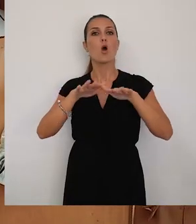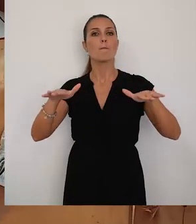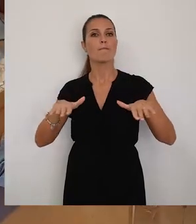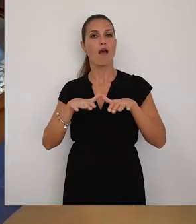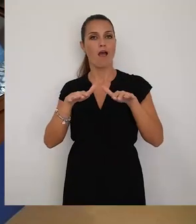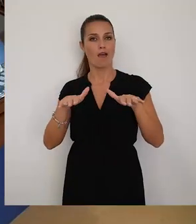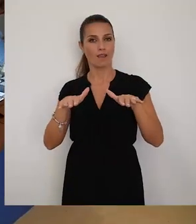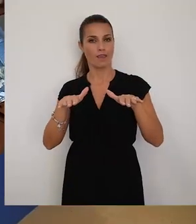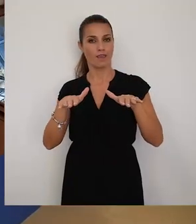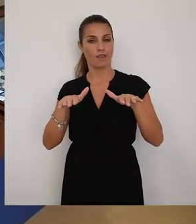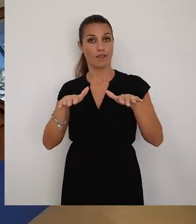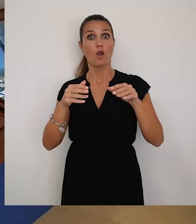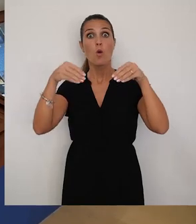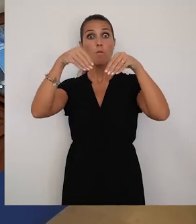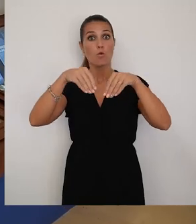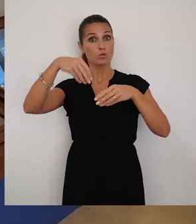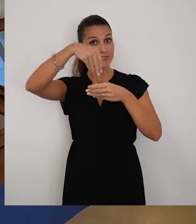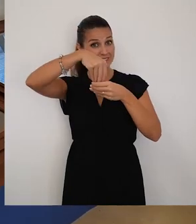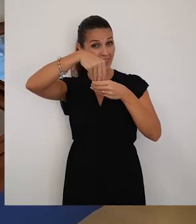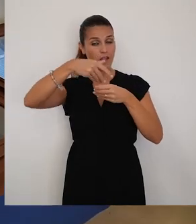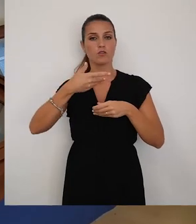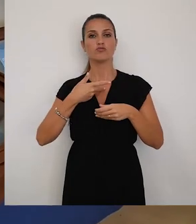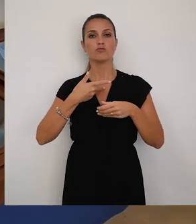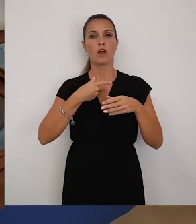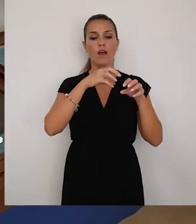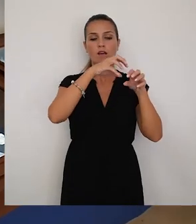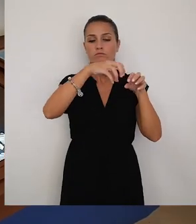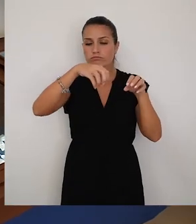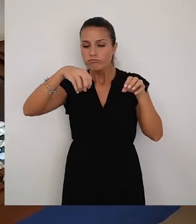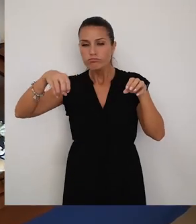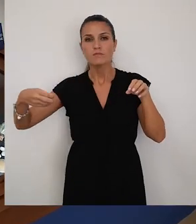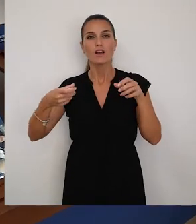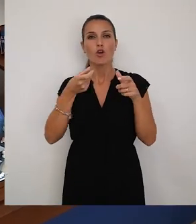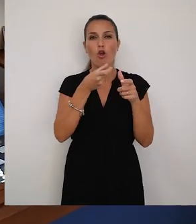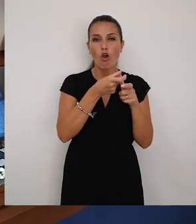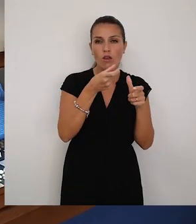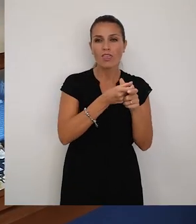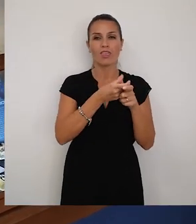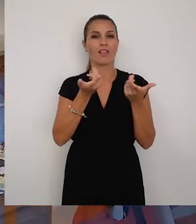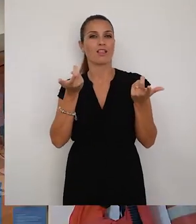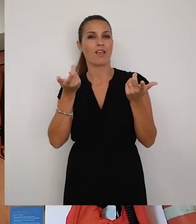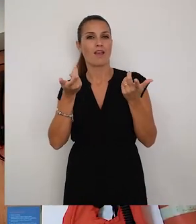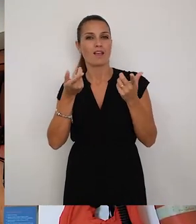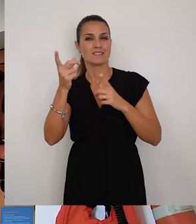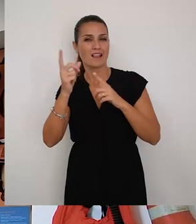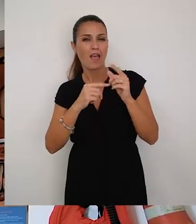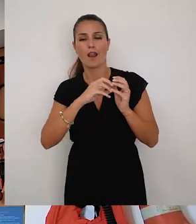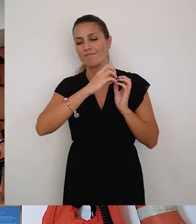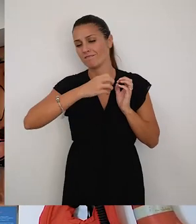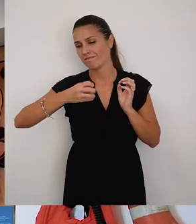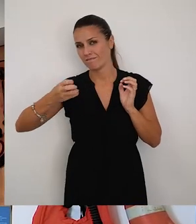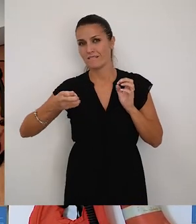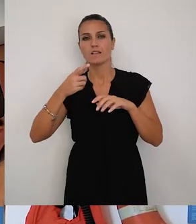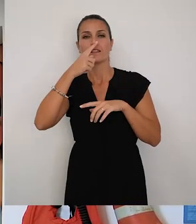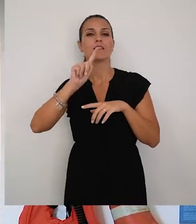Mare. Il museo conserva un'interessante collezione di reperti provenienti dal mondo marino ed è